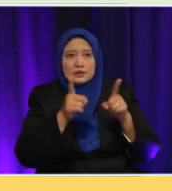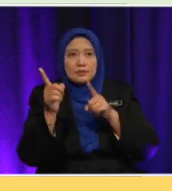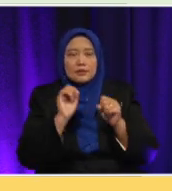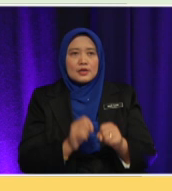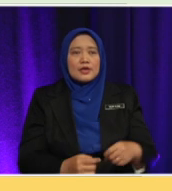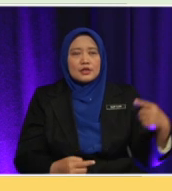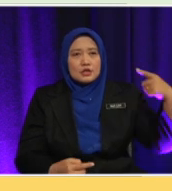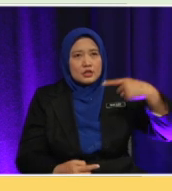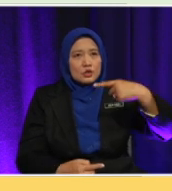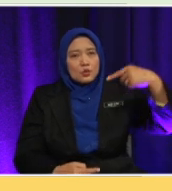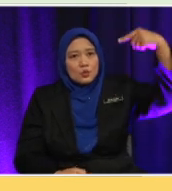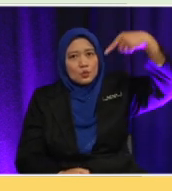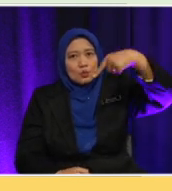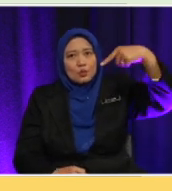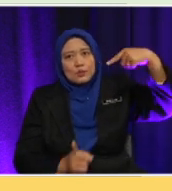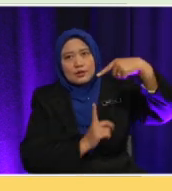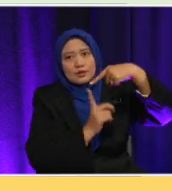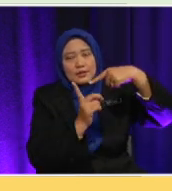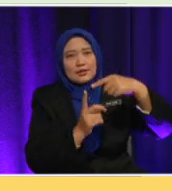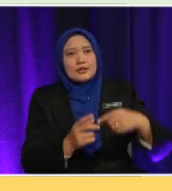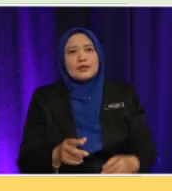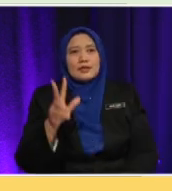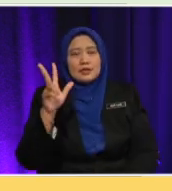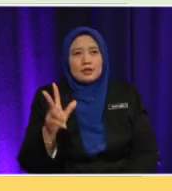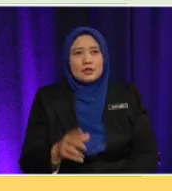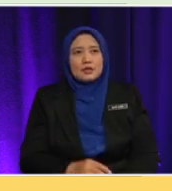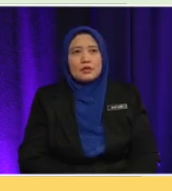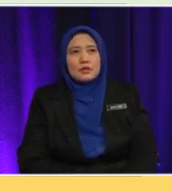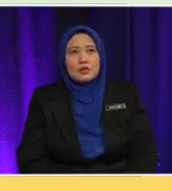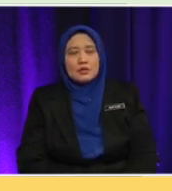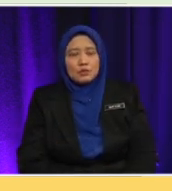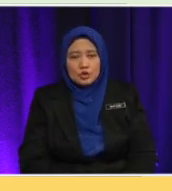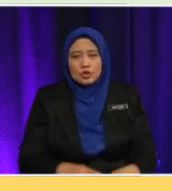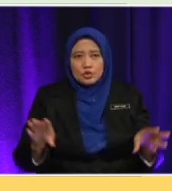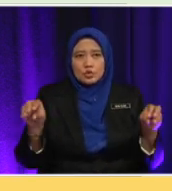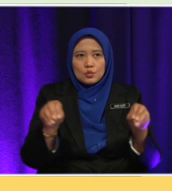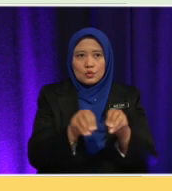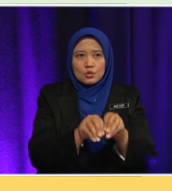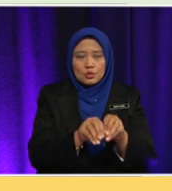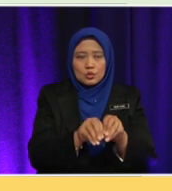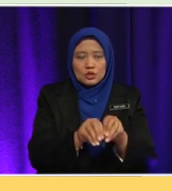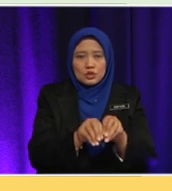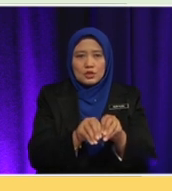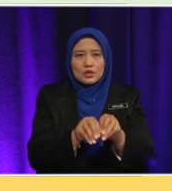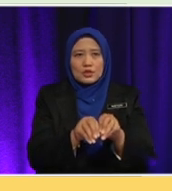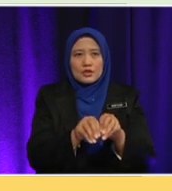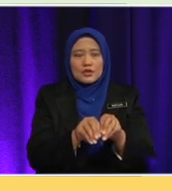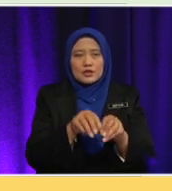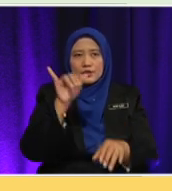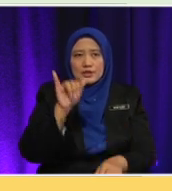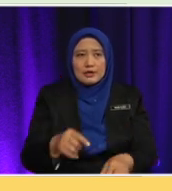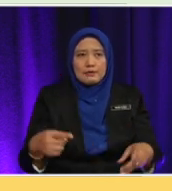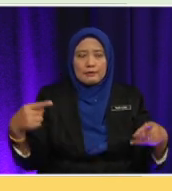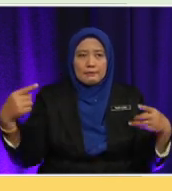ketika arus yang masuk jadi mengikut hukum arus kichoff jumlah Aji berat semua ini jumlah arus yang masuk akan